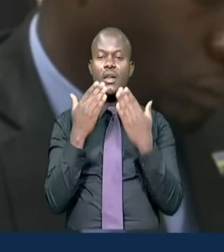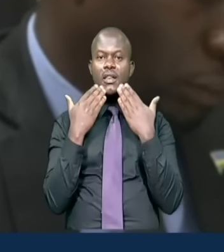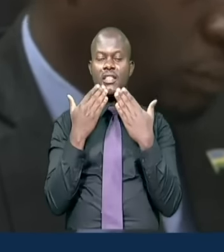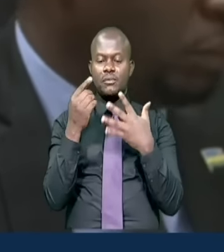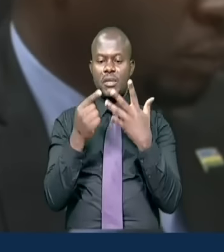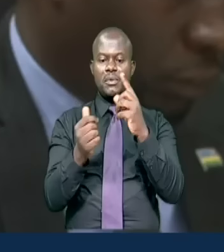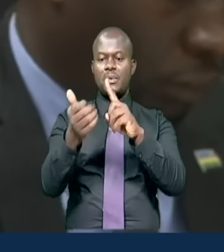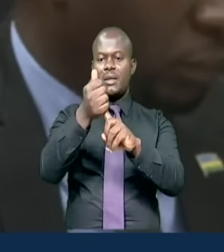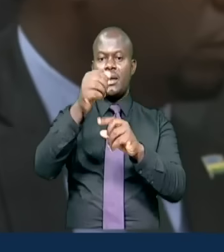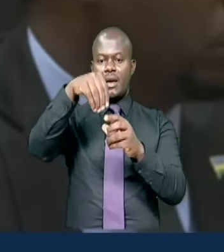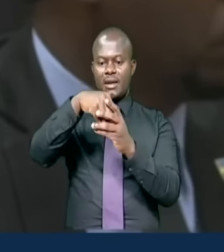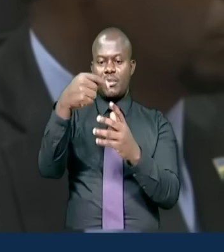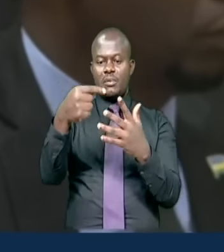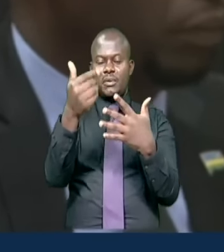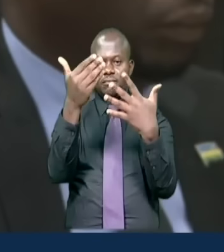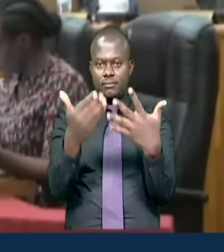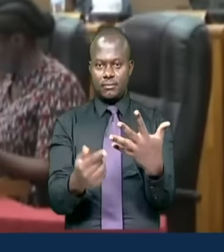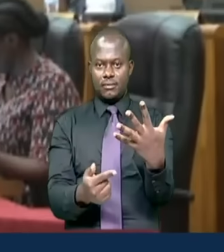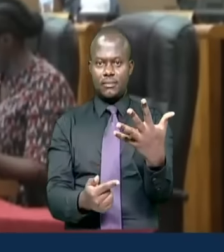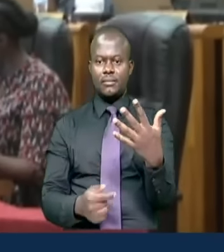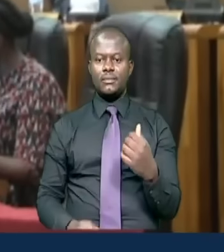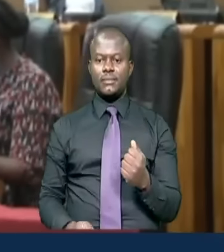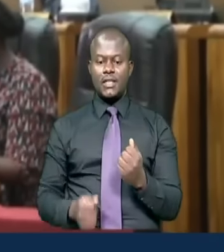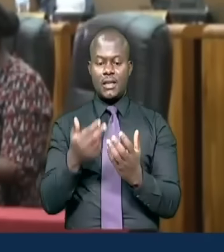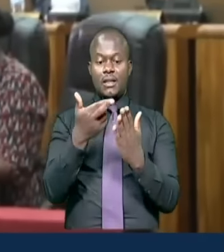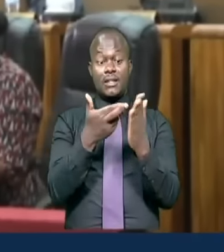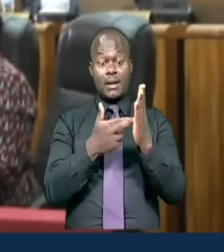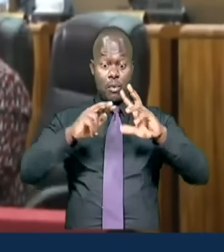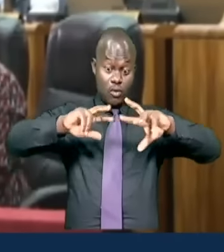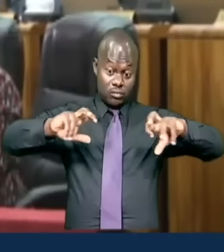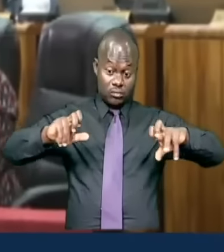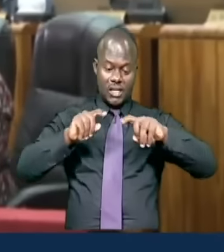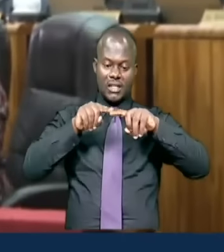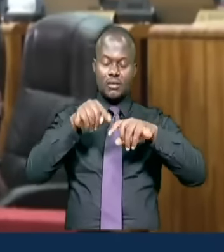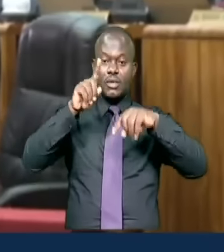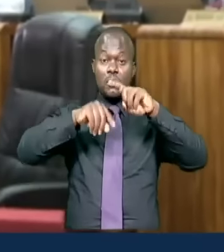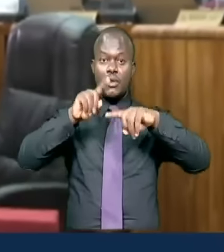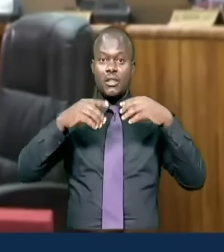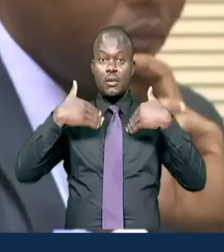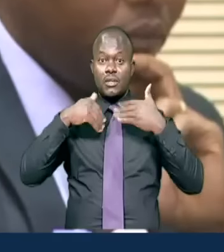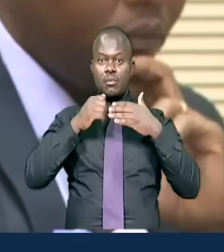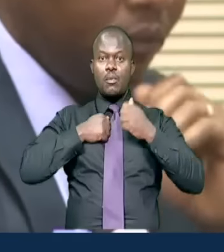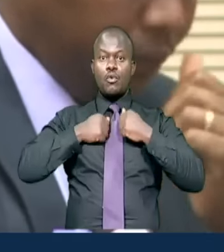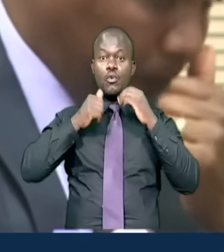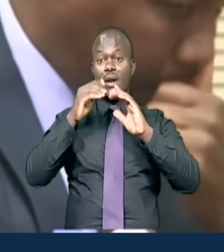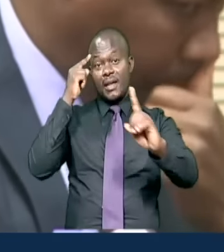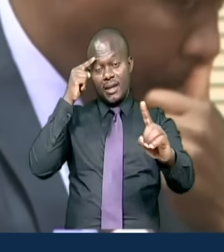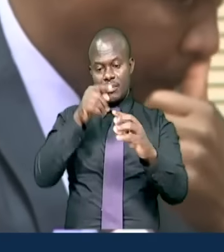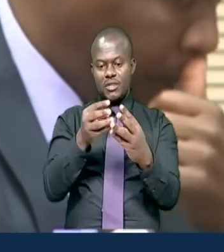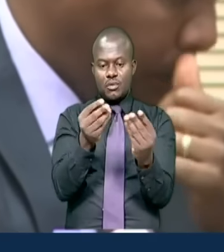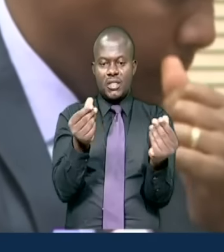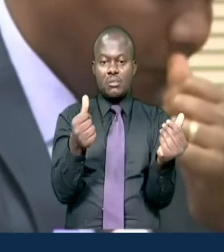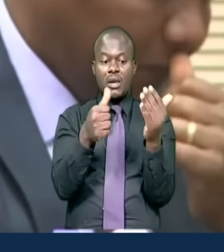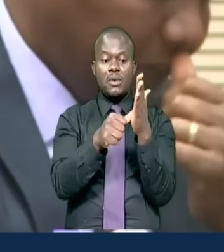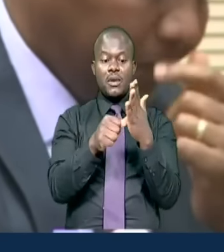ibyagezweho birimo ibi bikurikira. Ni raporo yasesenguwe hashingiye kuri politiki y'ubuzima mu Rwanda igamije gukemura